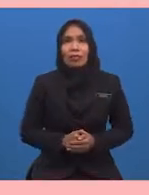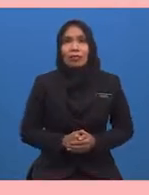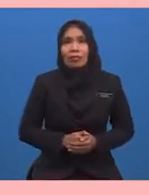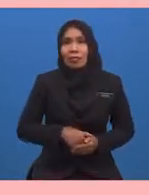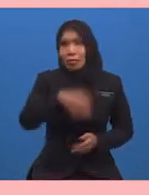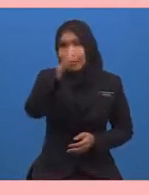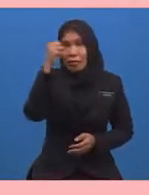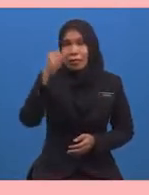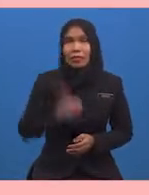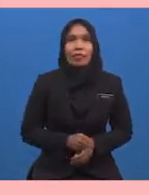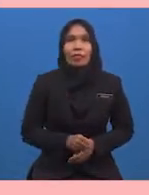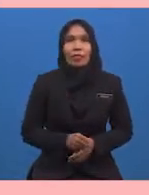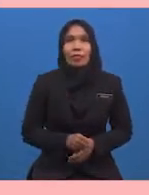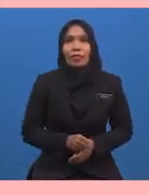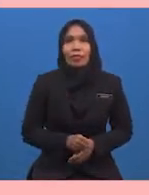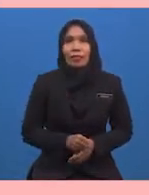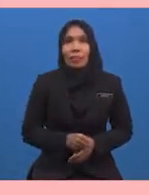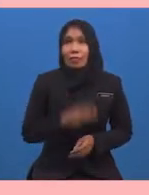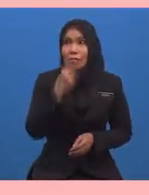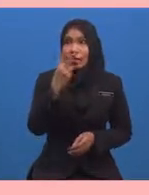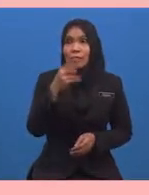dan juga suhu yang nyaman.